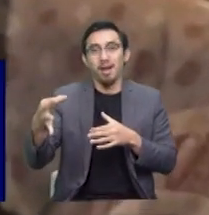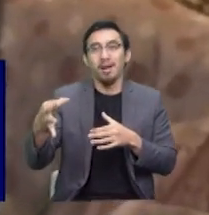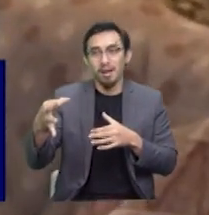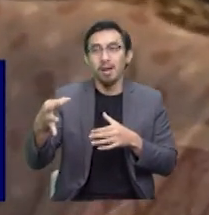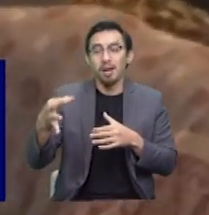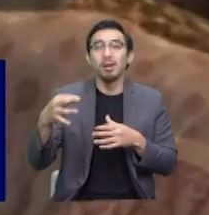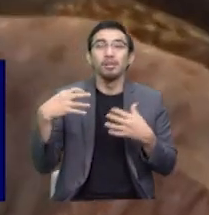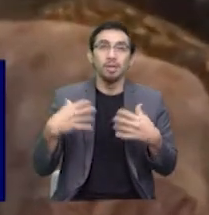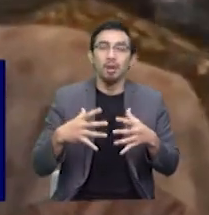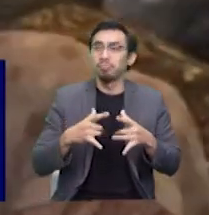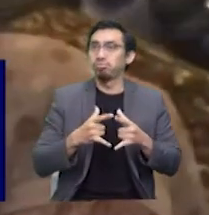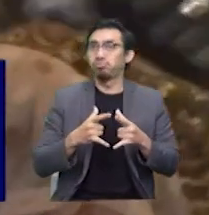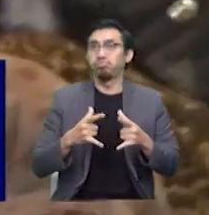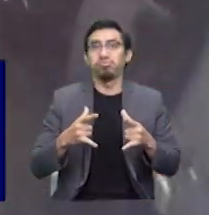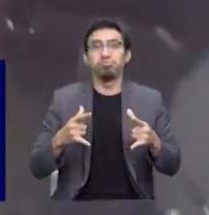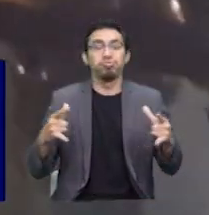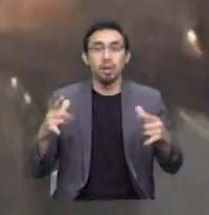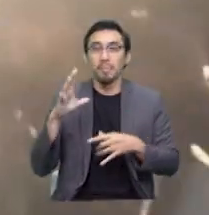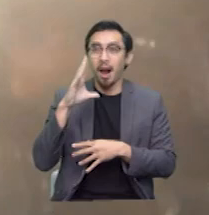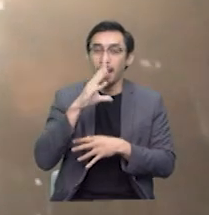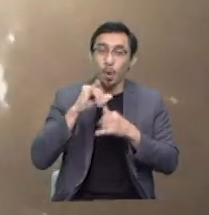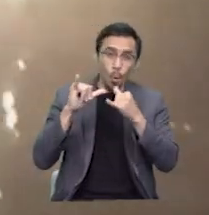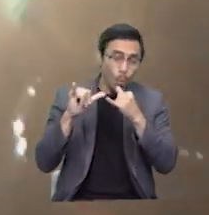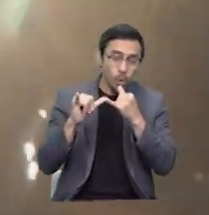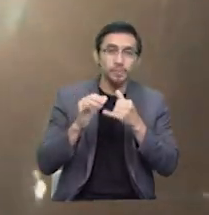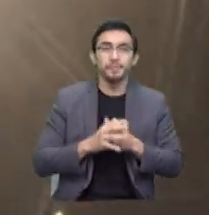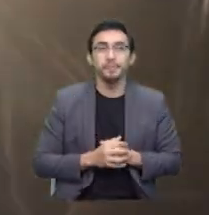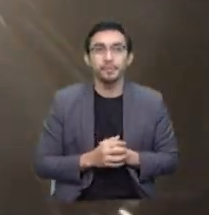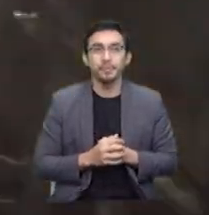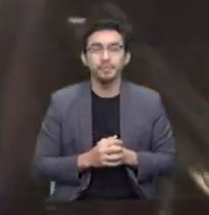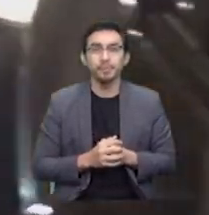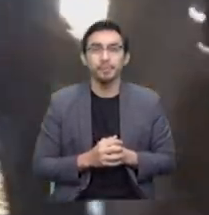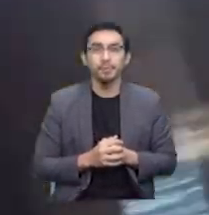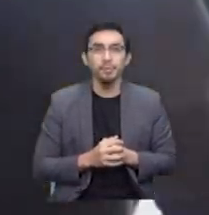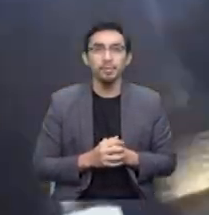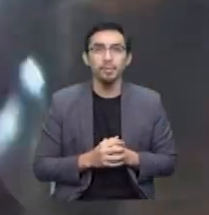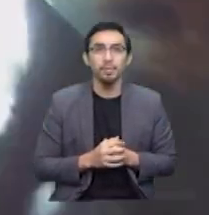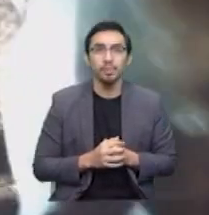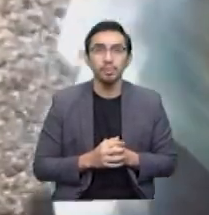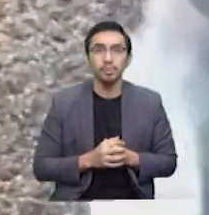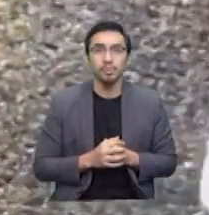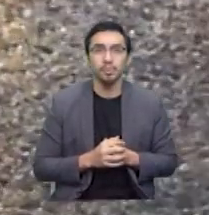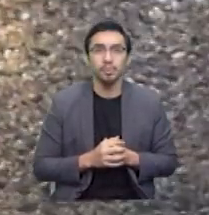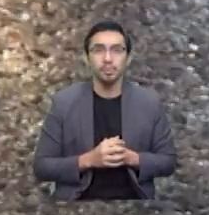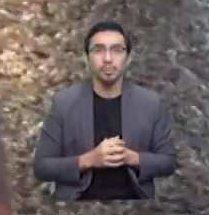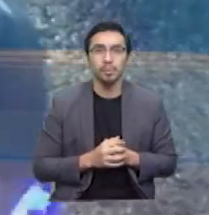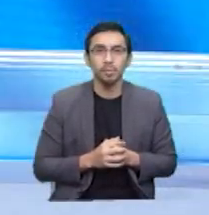malam tahun baru malam ini. Dari Bandung, Jawa Barat, Ervan David, iNews melaporkan.